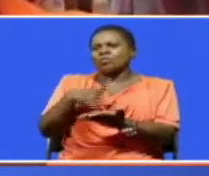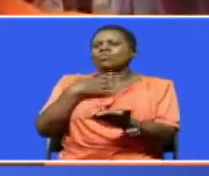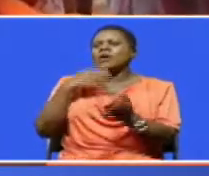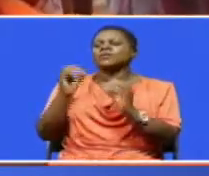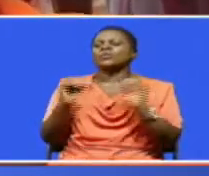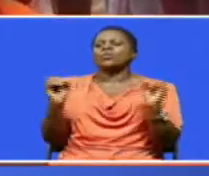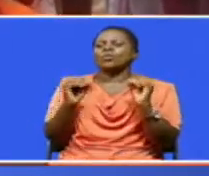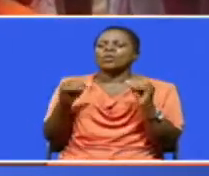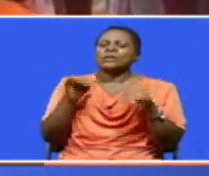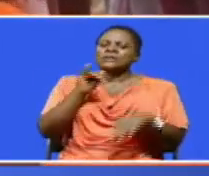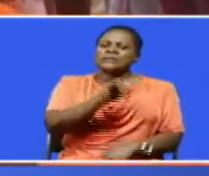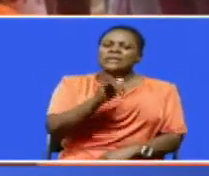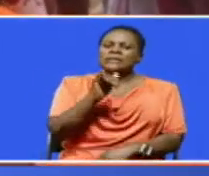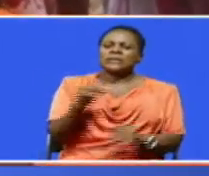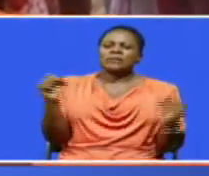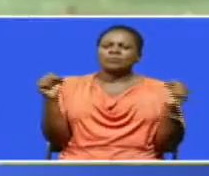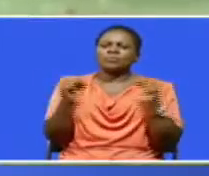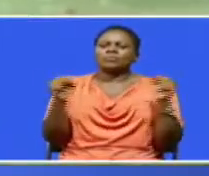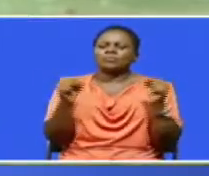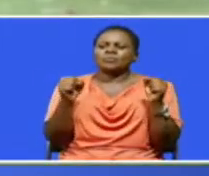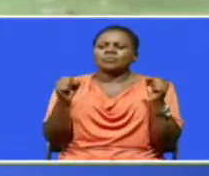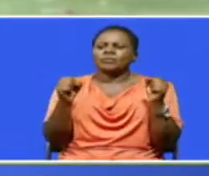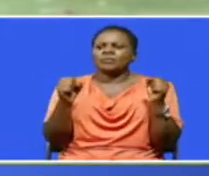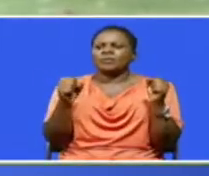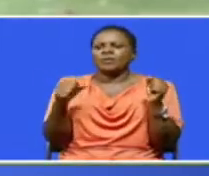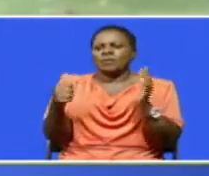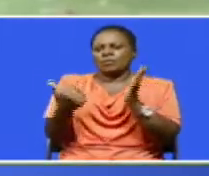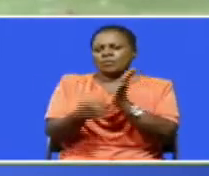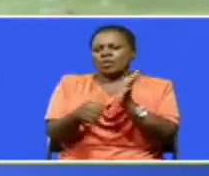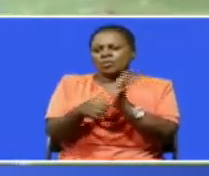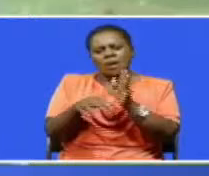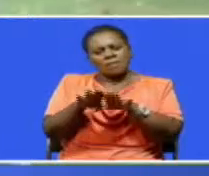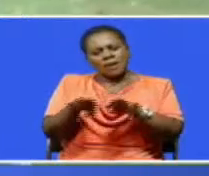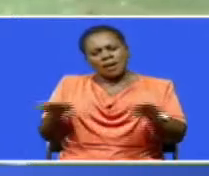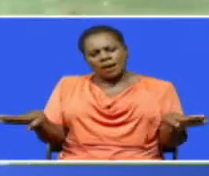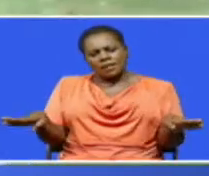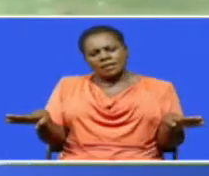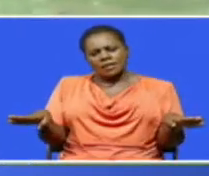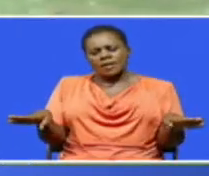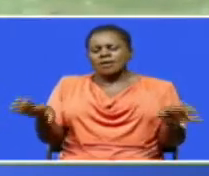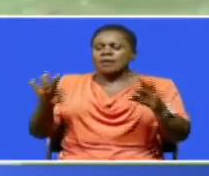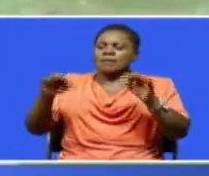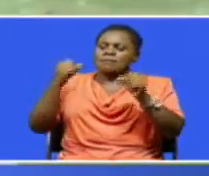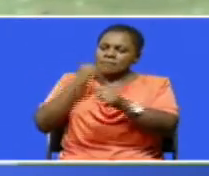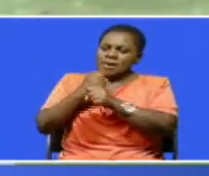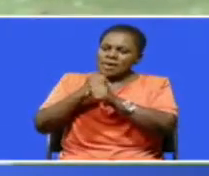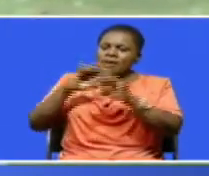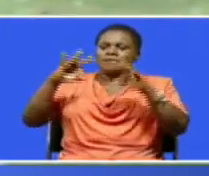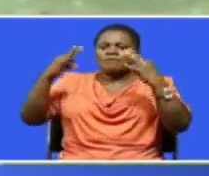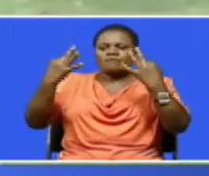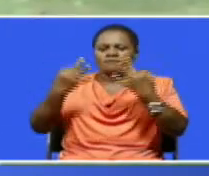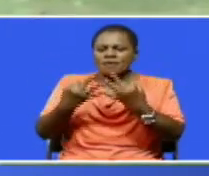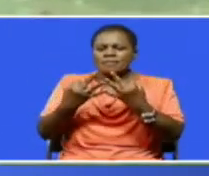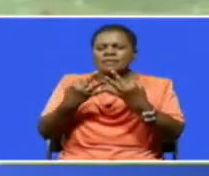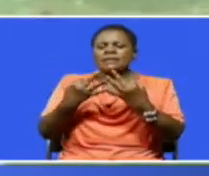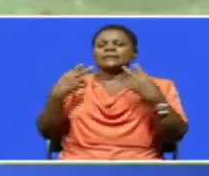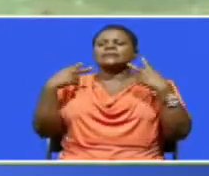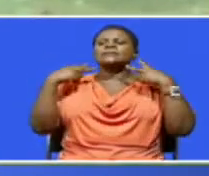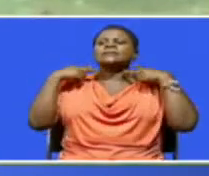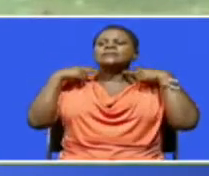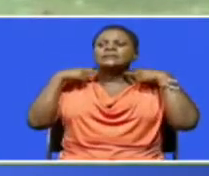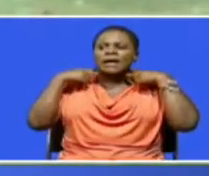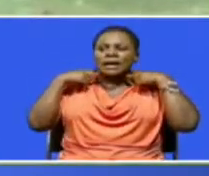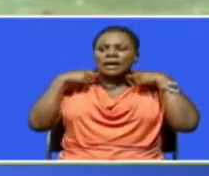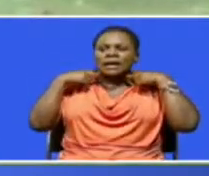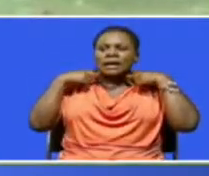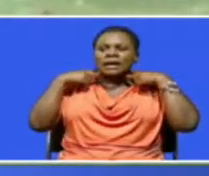kwa mukiri hata mpaka mimi nasikia uchungu. Mzozo huu wa ardhi sasa umesababisha familia hii kubaki katika njia panda, wasijue ni